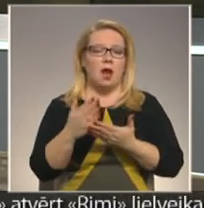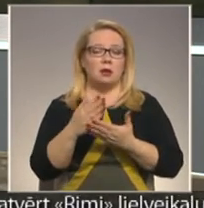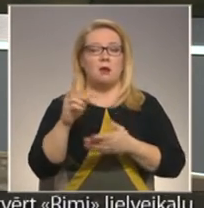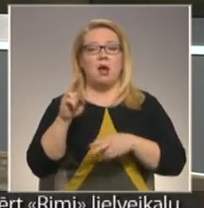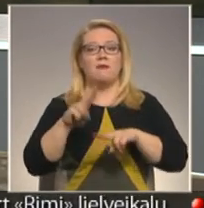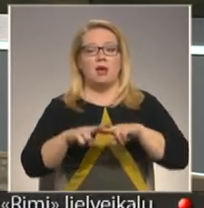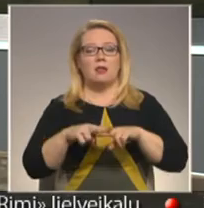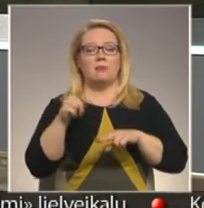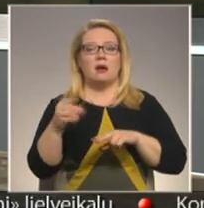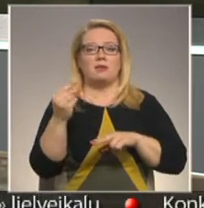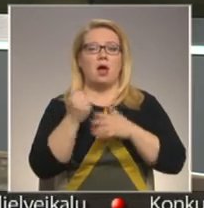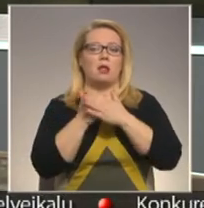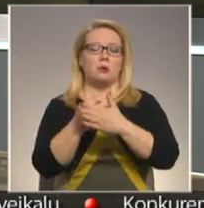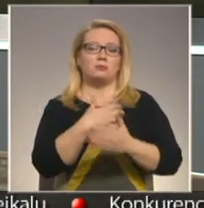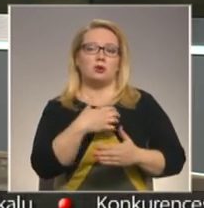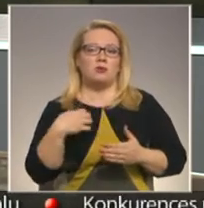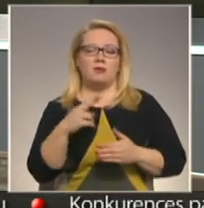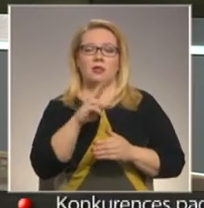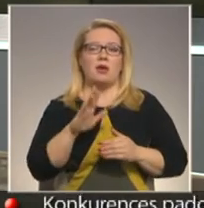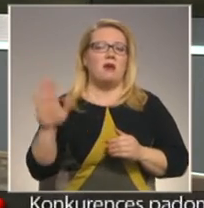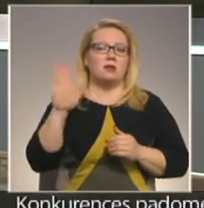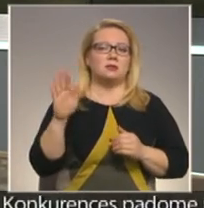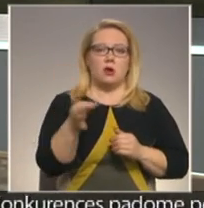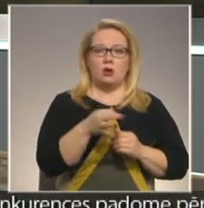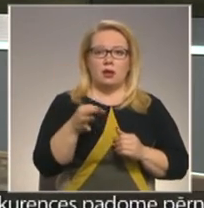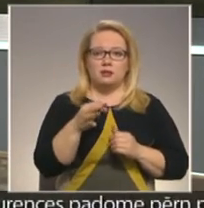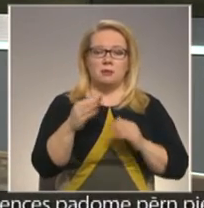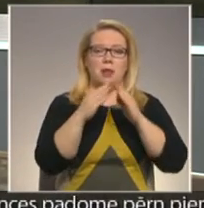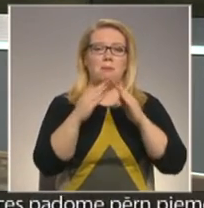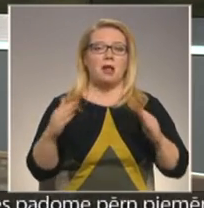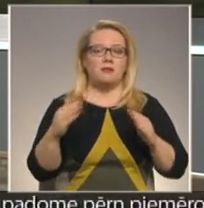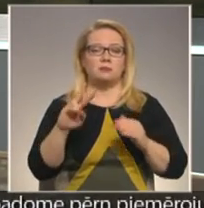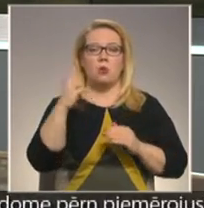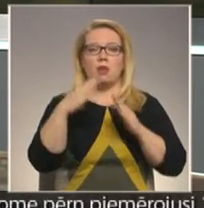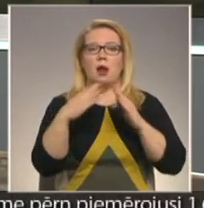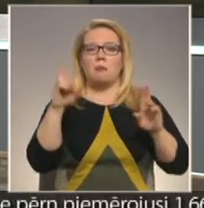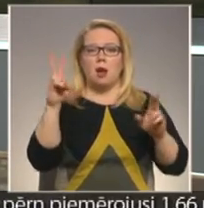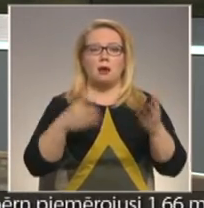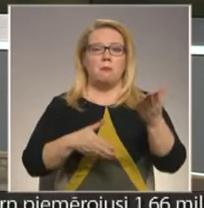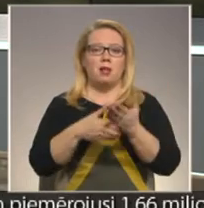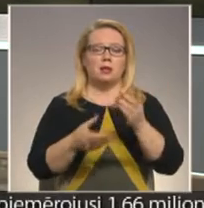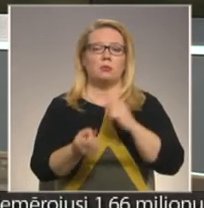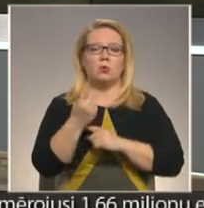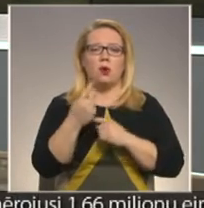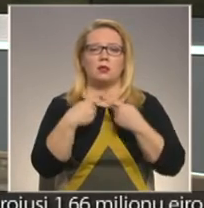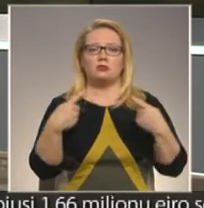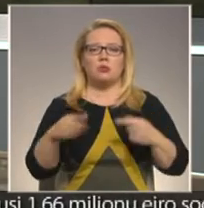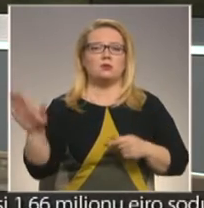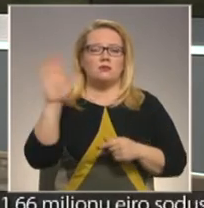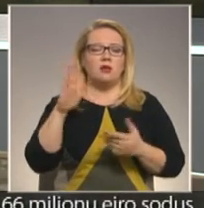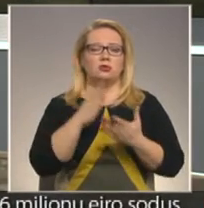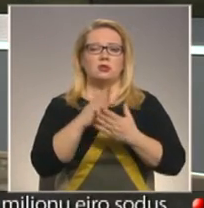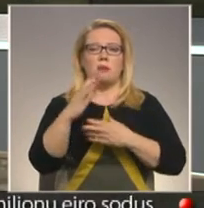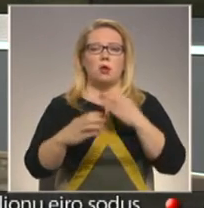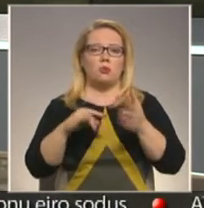tās finansiāli atbalsta pašvaldību vai nevalstiskās organizācijas, bet patvērsme otrā māja palīdzība rod dažādos valsts un